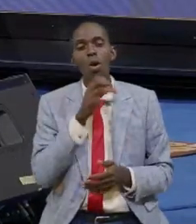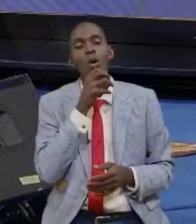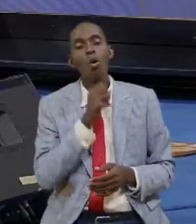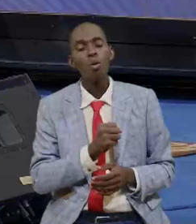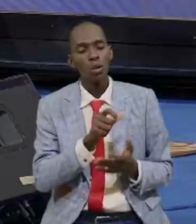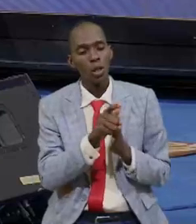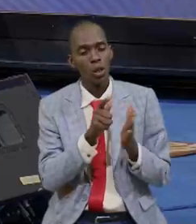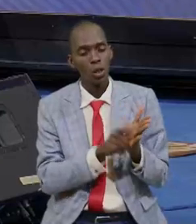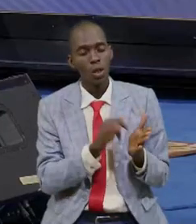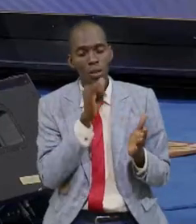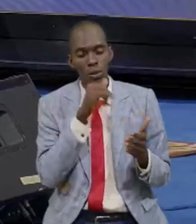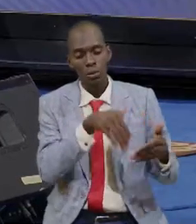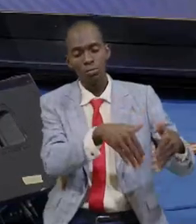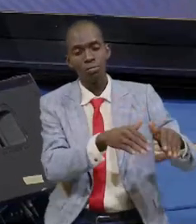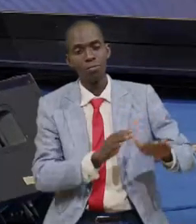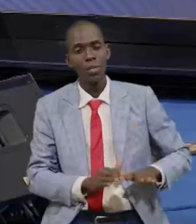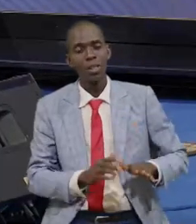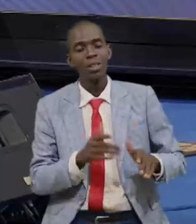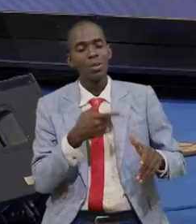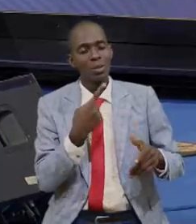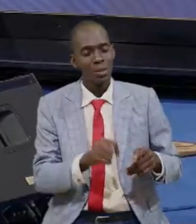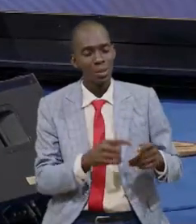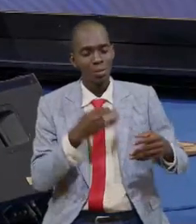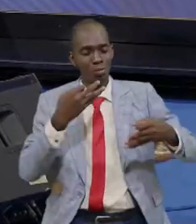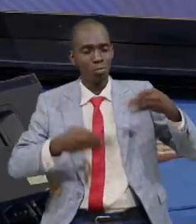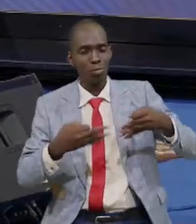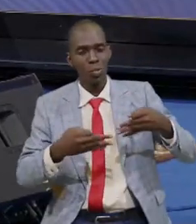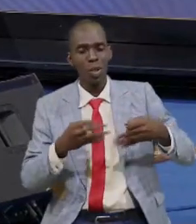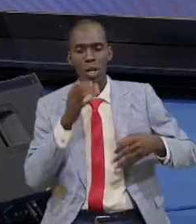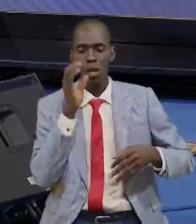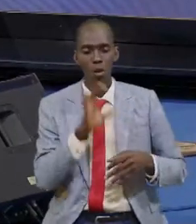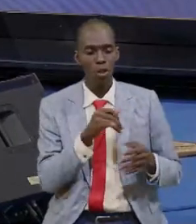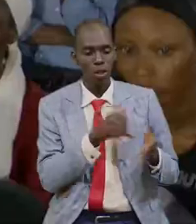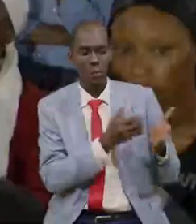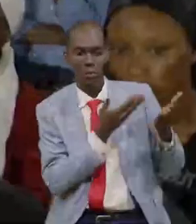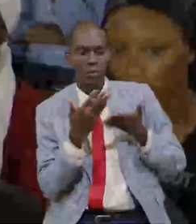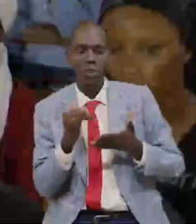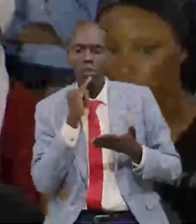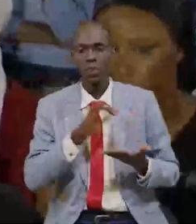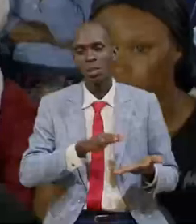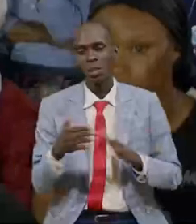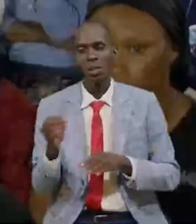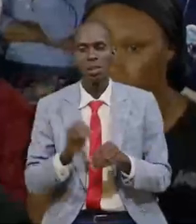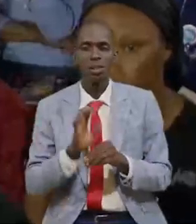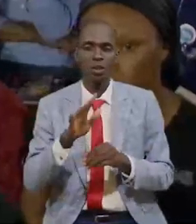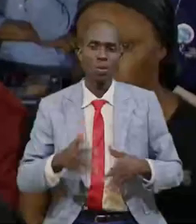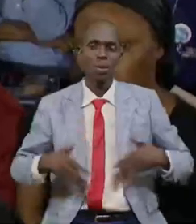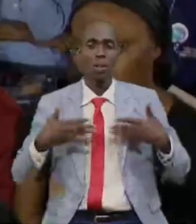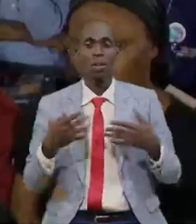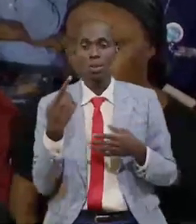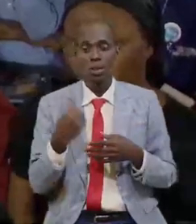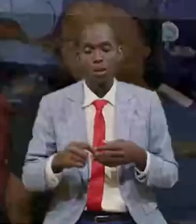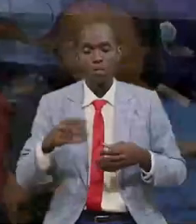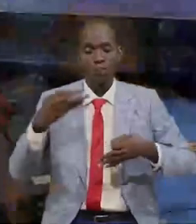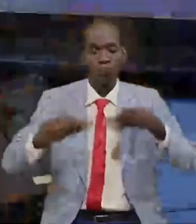est morte, la condamnation qu'elle a apportée est morte dans votre vie. La malédiction que